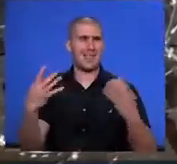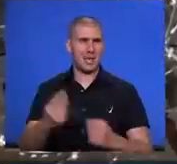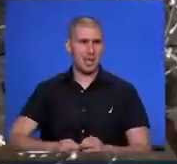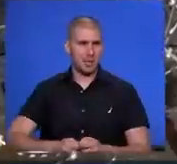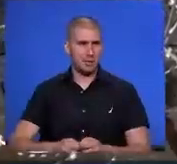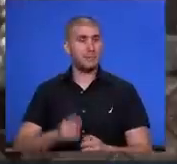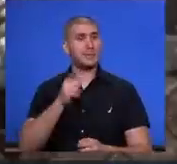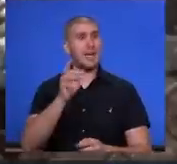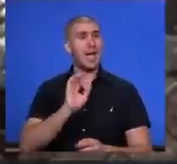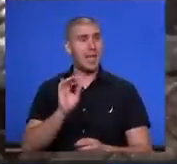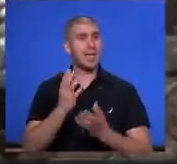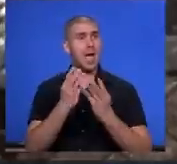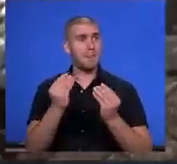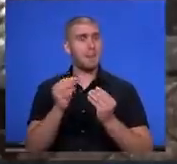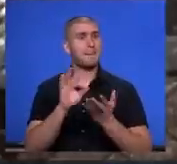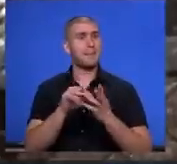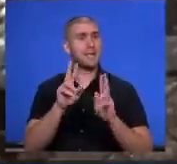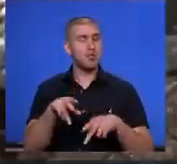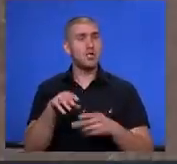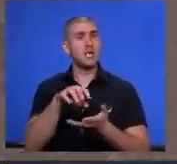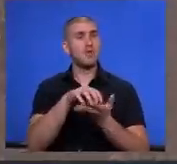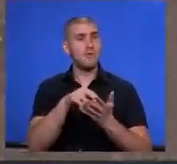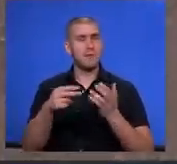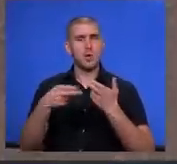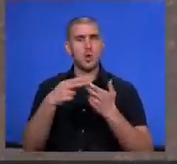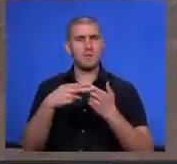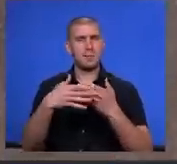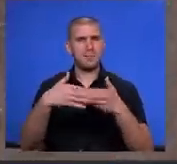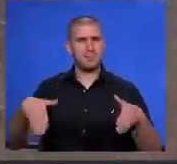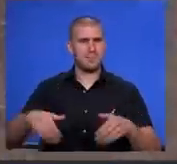ואלו עדיין רבים, גם כשיש יישובים בקרבת קו התפר.